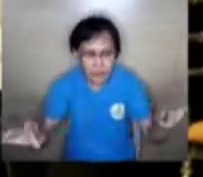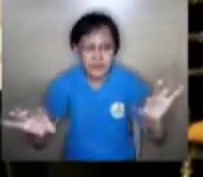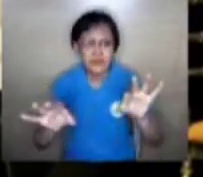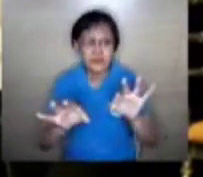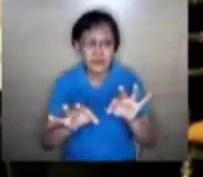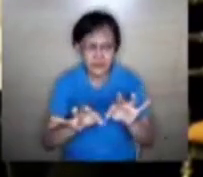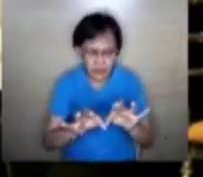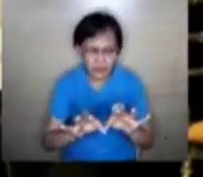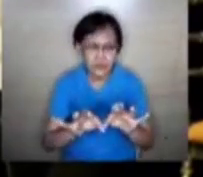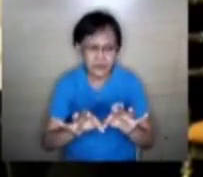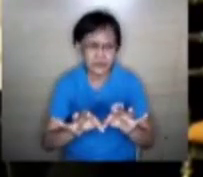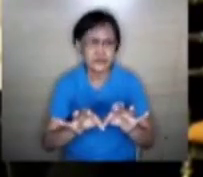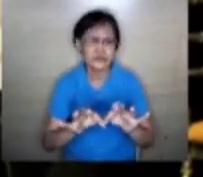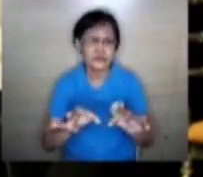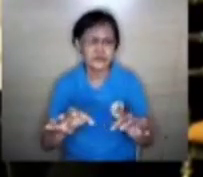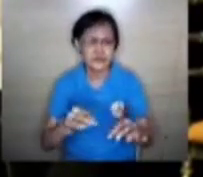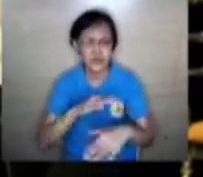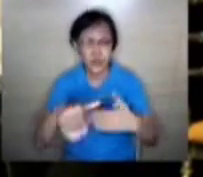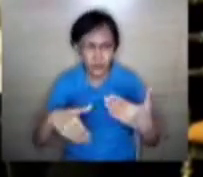korupsyon.